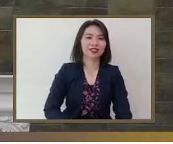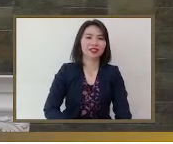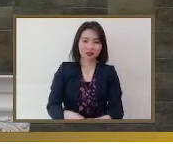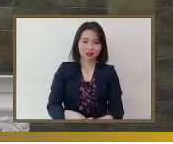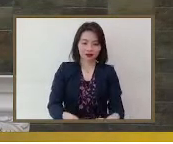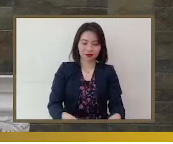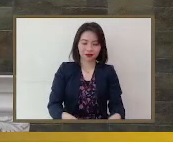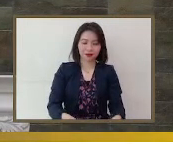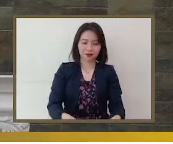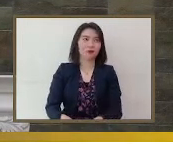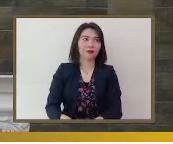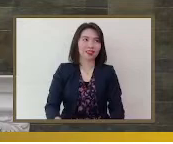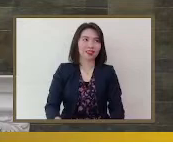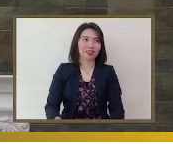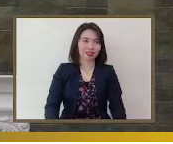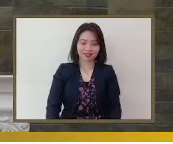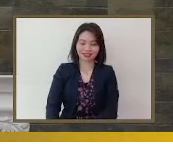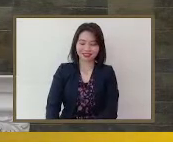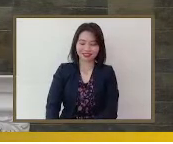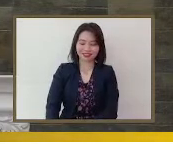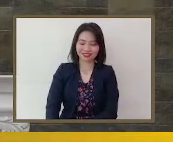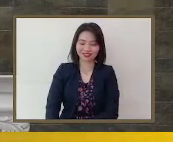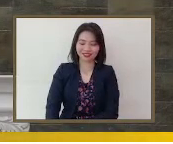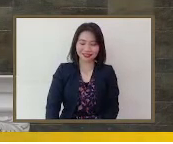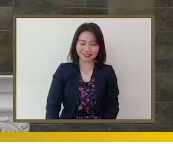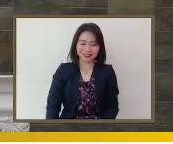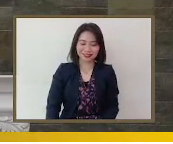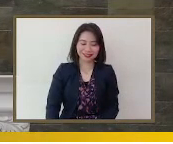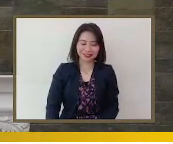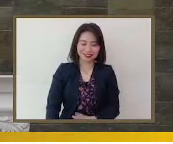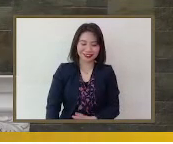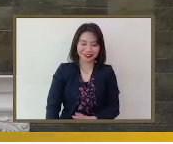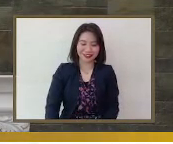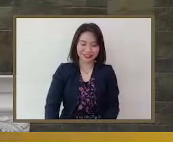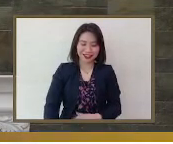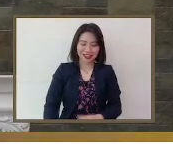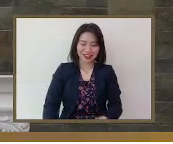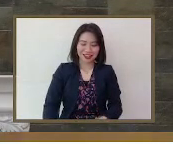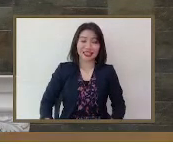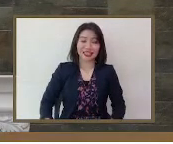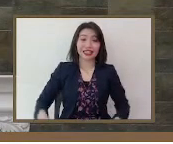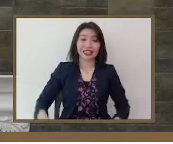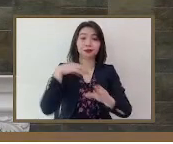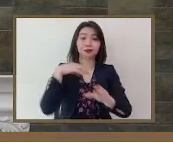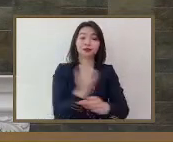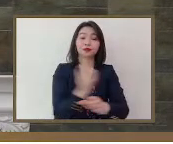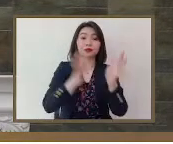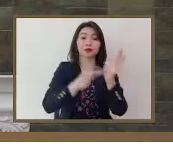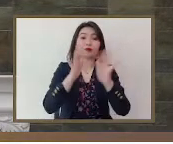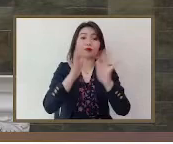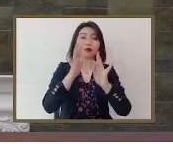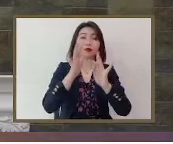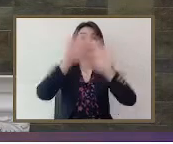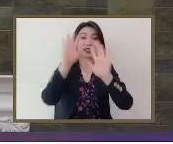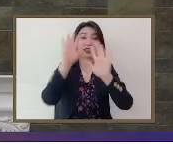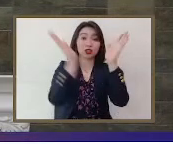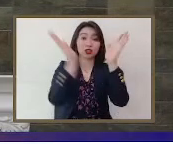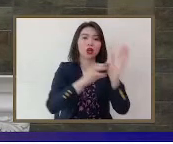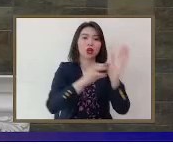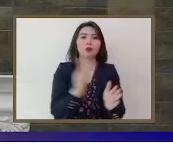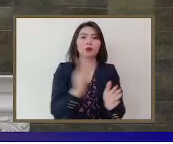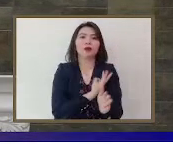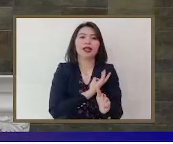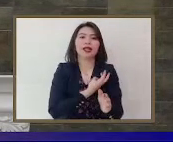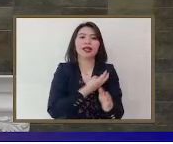Now listen, in our Sunday school, we're studying the synopsis of the Bible. No, the synopsis,